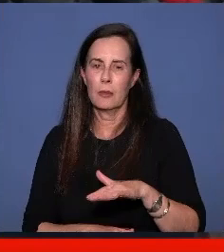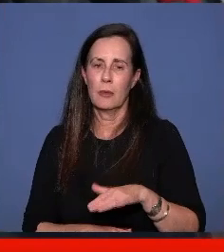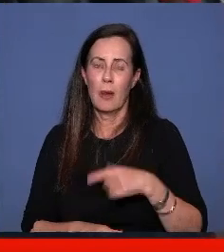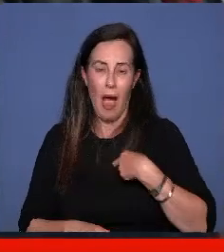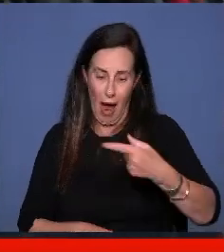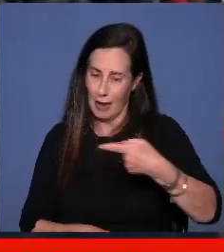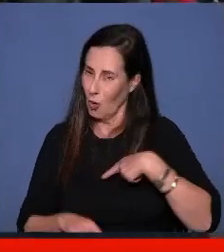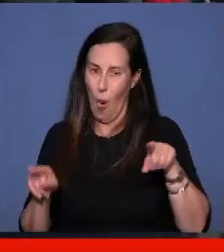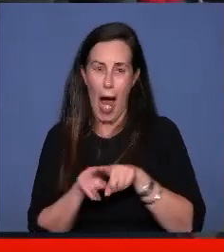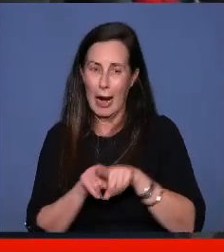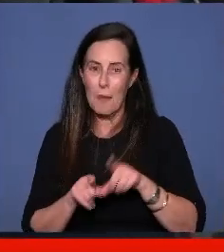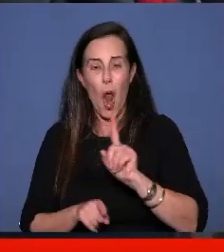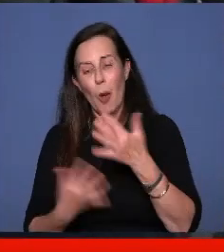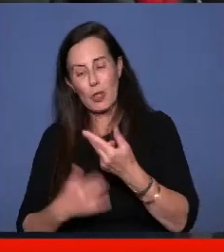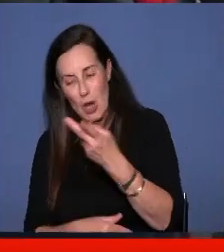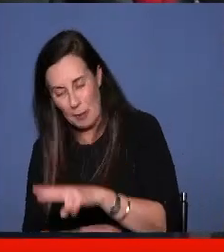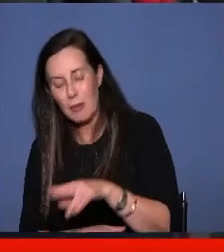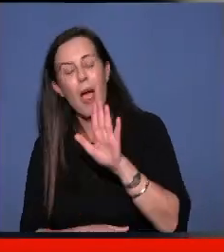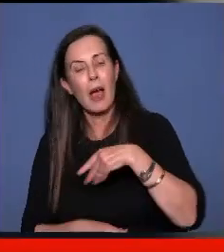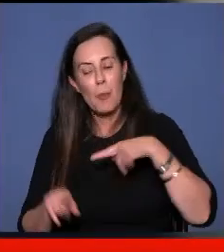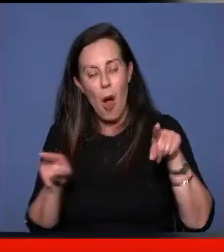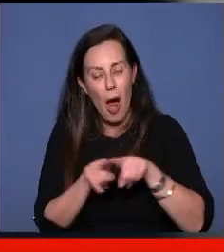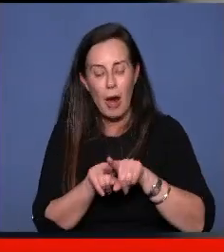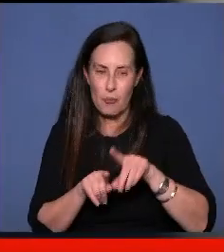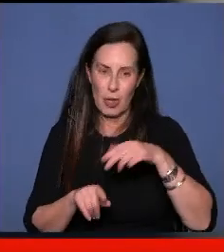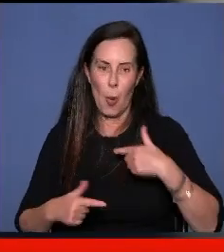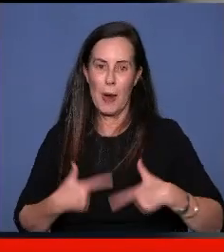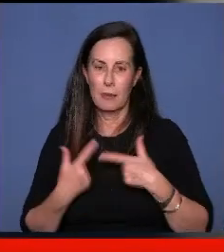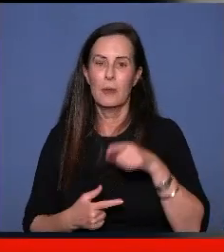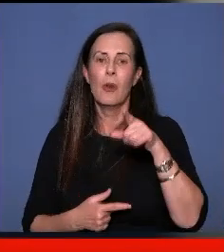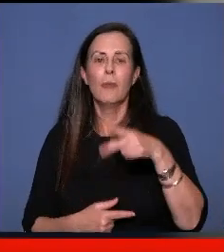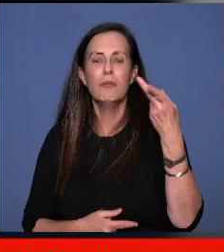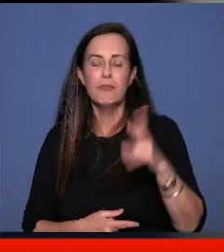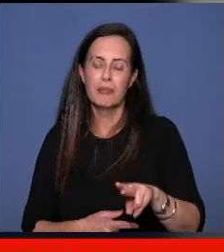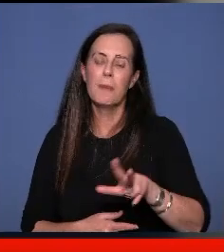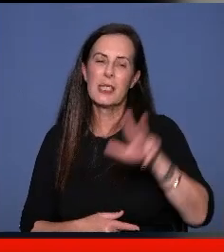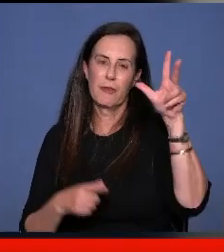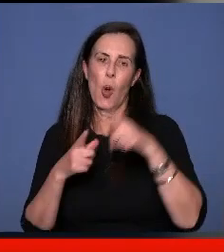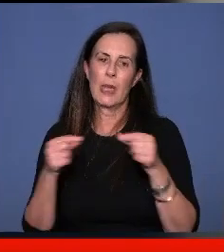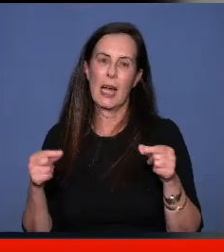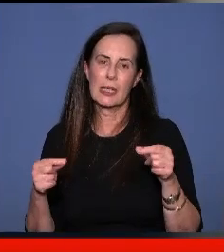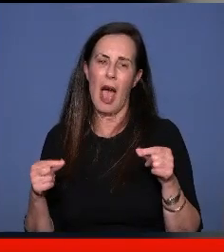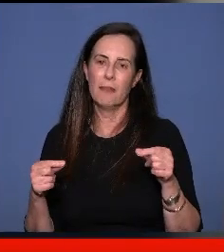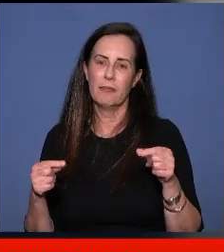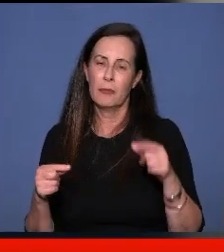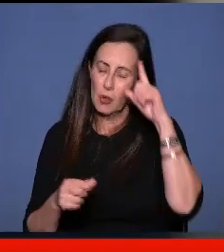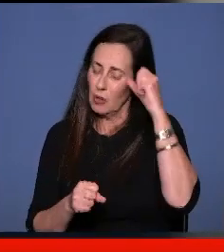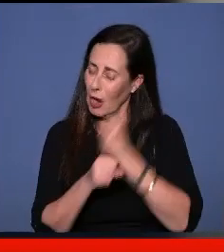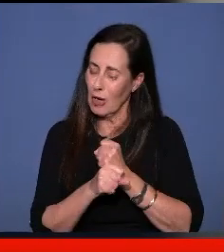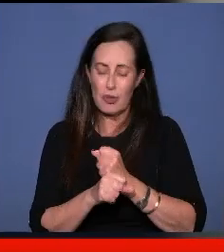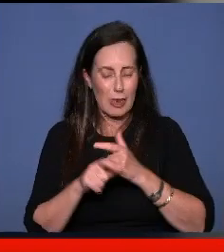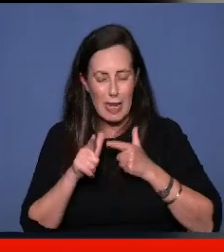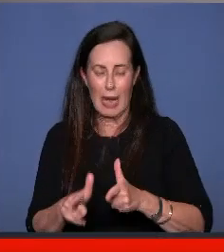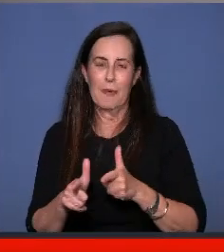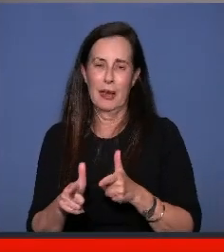אנחנו, לא רק בשכול אלא בעיקר בחיים. סופיאן נפל בקרב בצפון רצועת עזה, הוא התעקש לשרת ביחידה